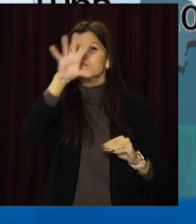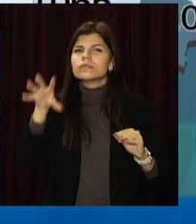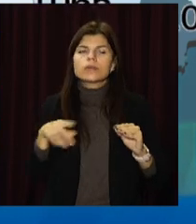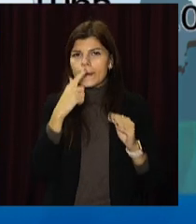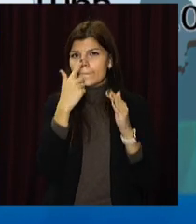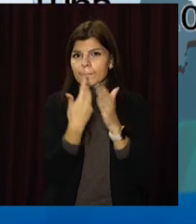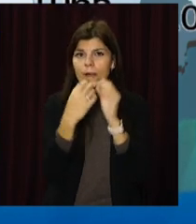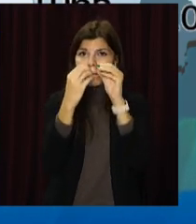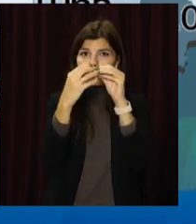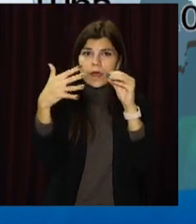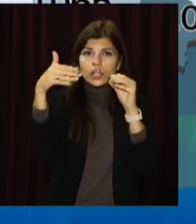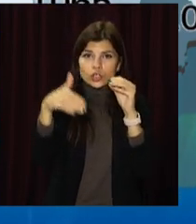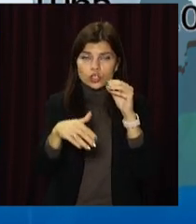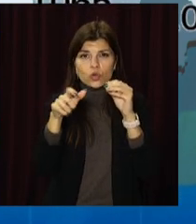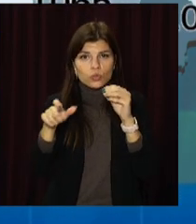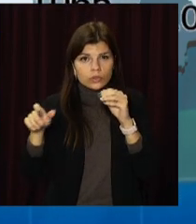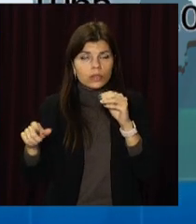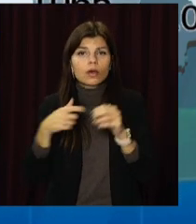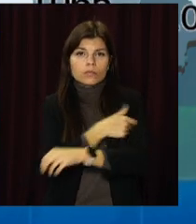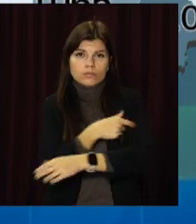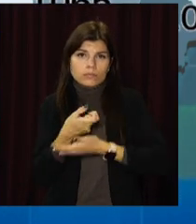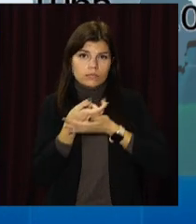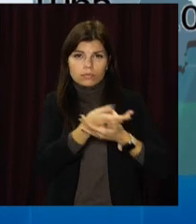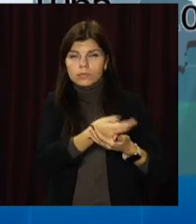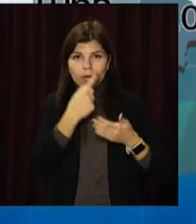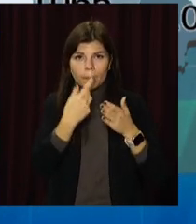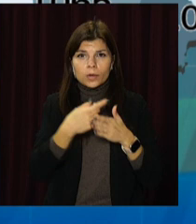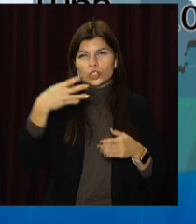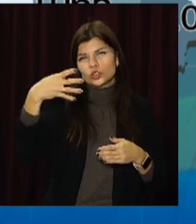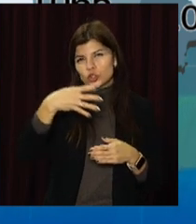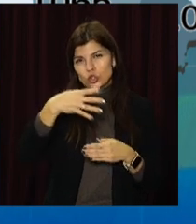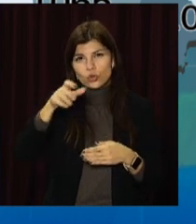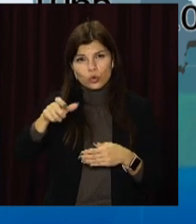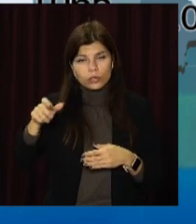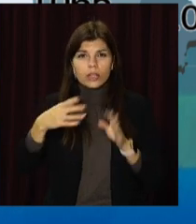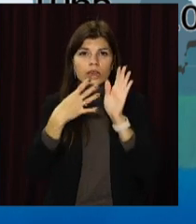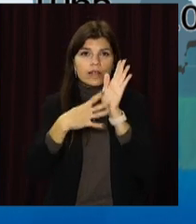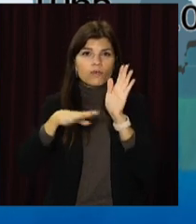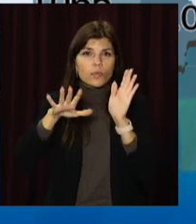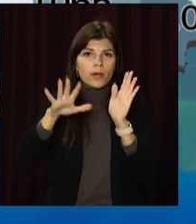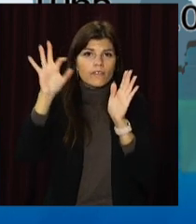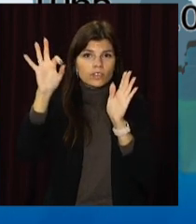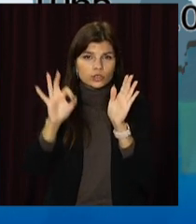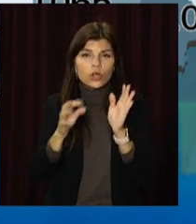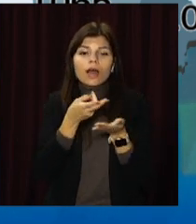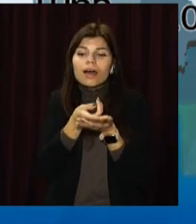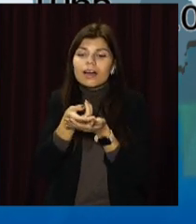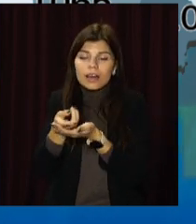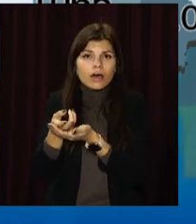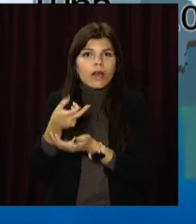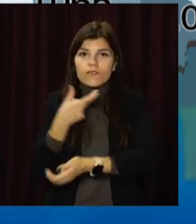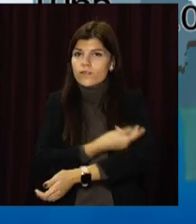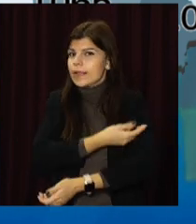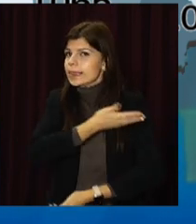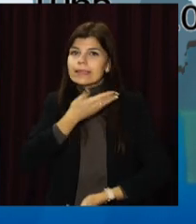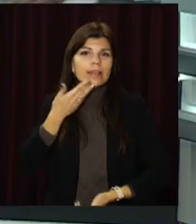діагностували в майже 15 тисяч людей, ушпиталили практично 4 тисячі. 95% госпіталізованих не